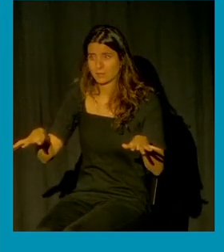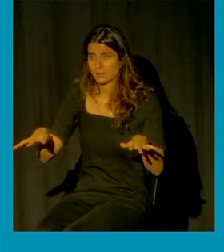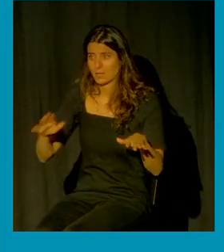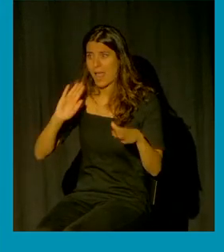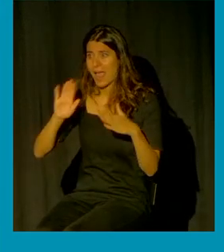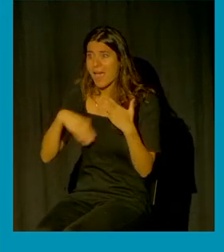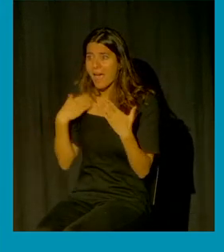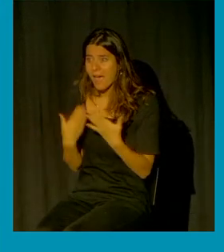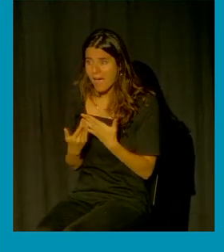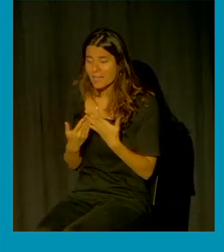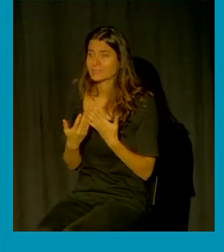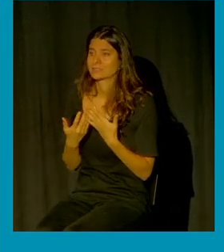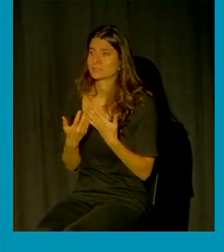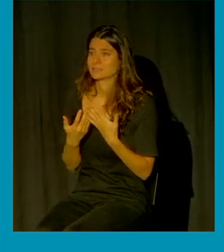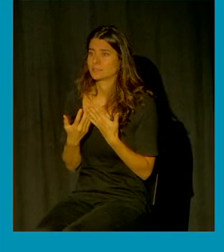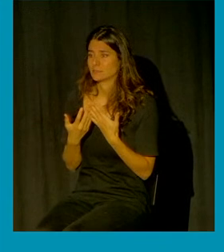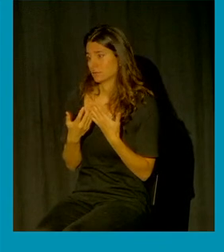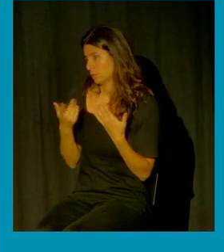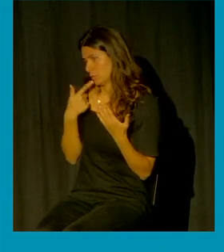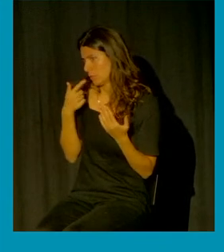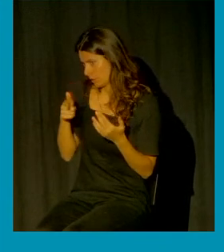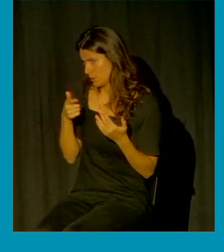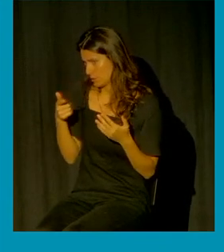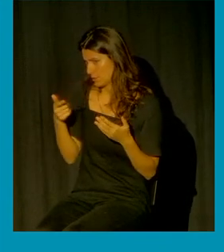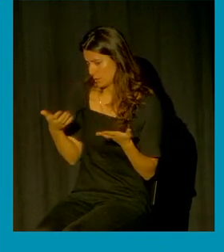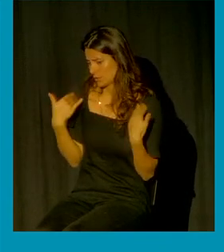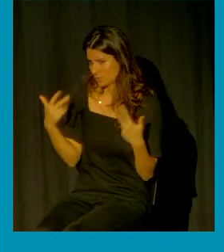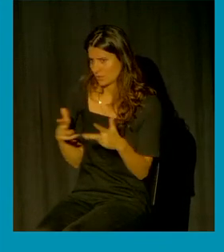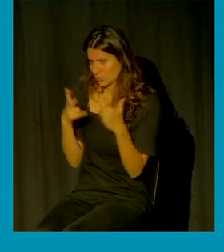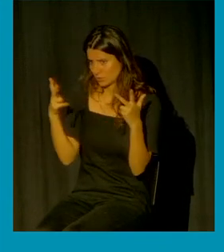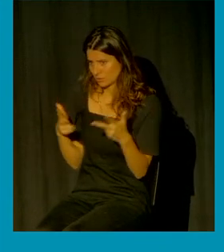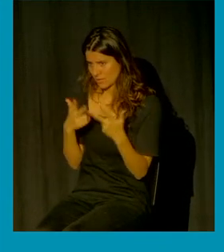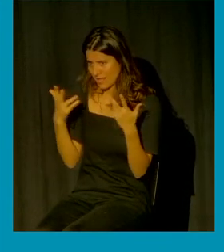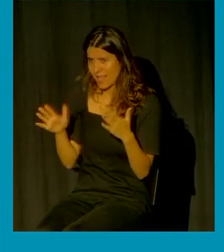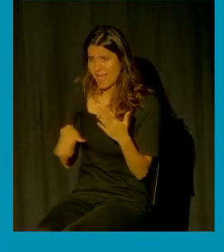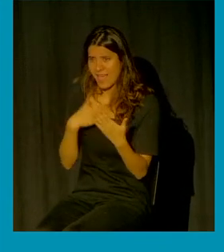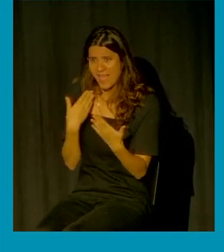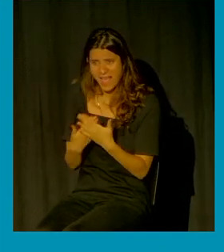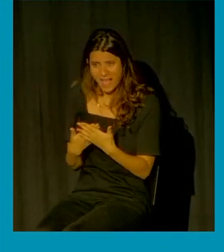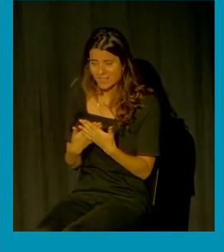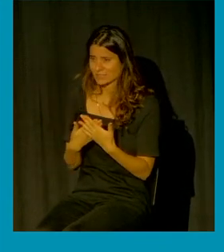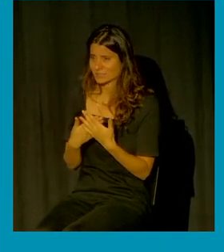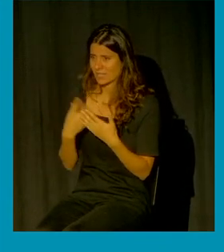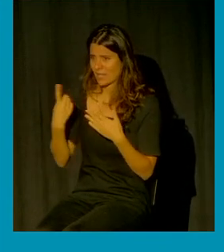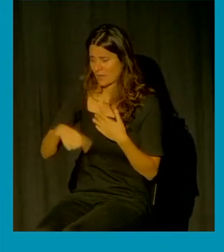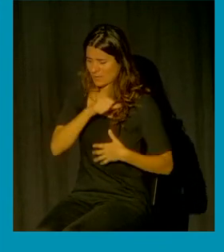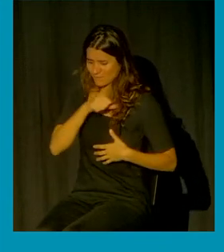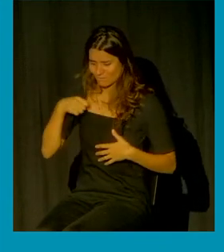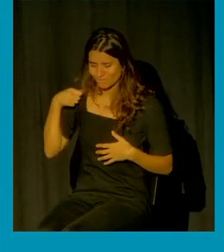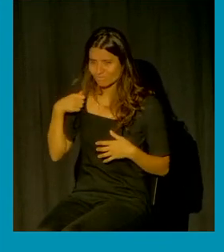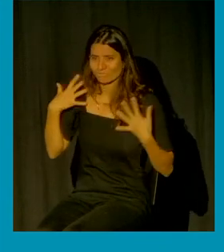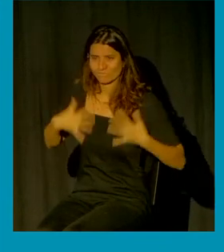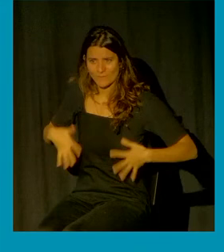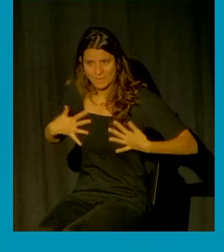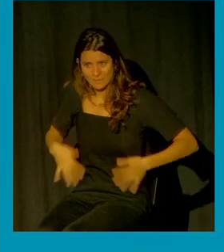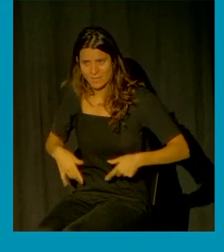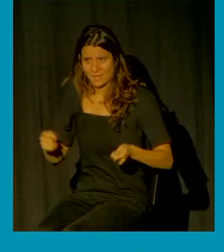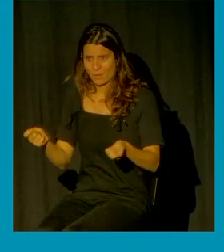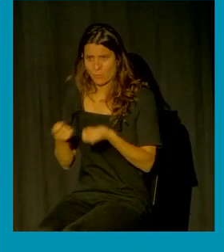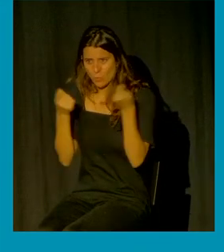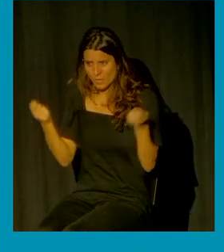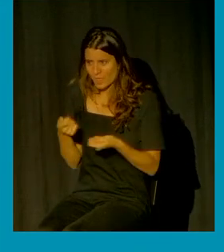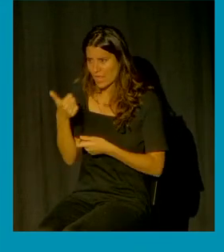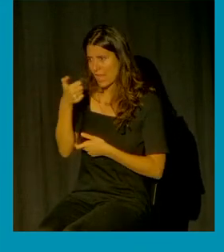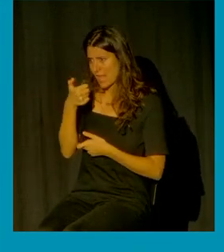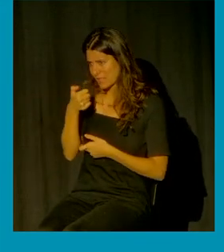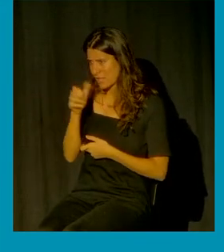'aquí la responsabilitat social de la que ens parlava la Nerea que es va fer merchandising es van fer encenedors es van fer samarretes es va fer la